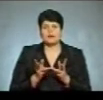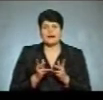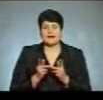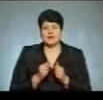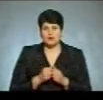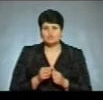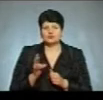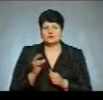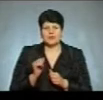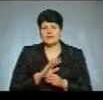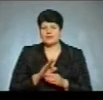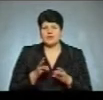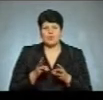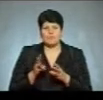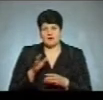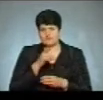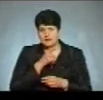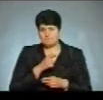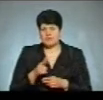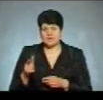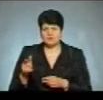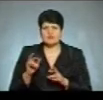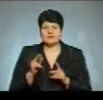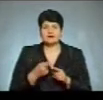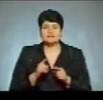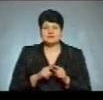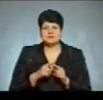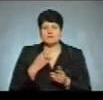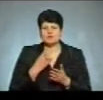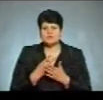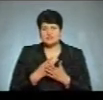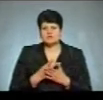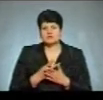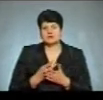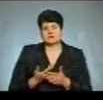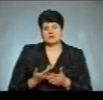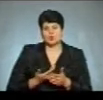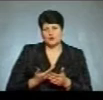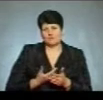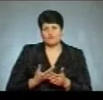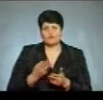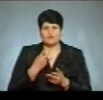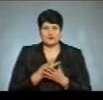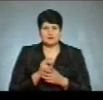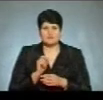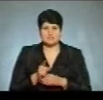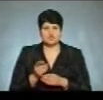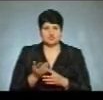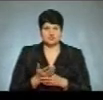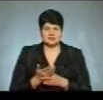на неопалювальний вже період і як це позначиться саме на готівковому вигляді призначення субсидії.